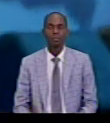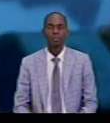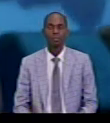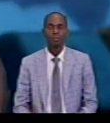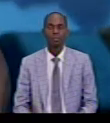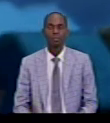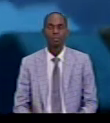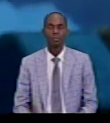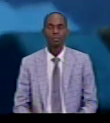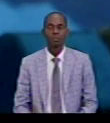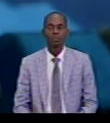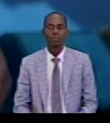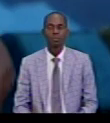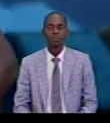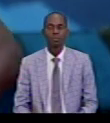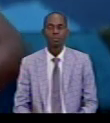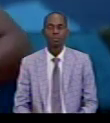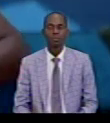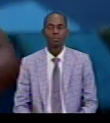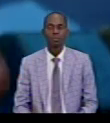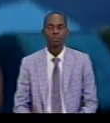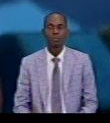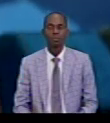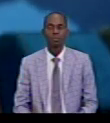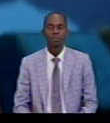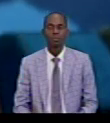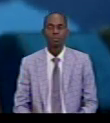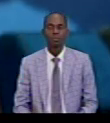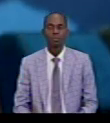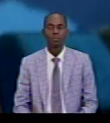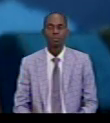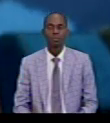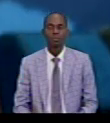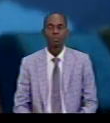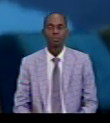ye gbeyan bobo ye nyanu yan o pata